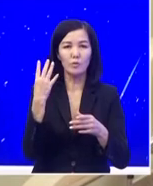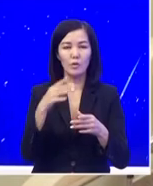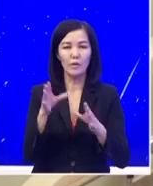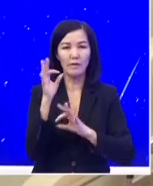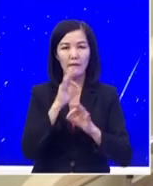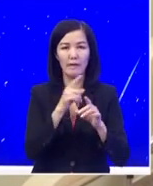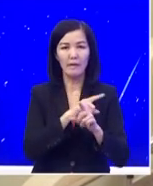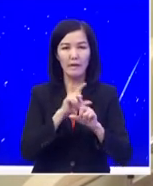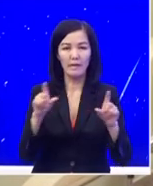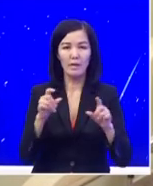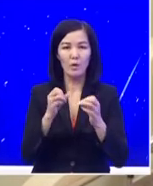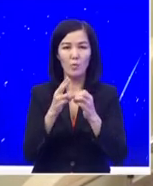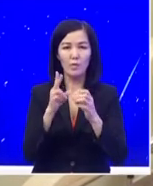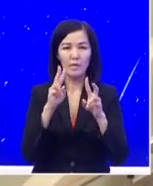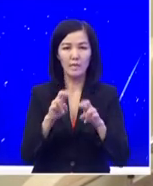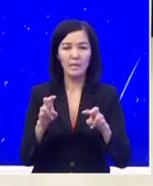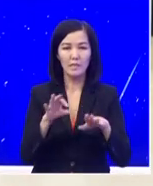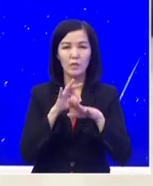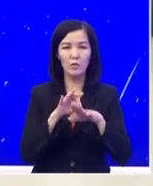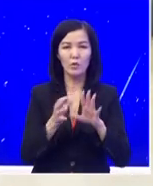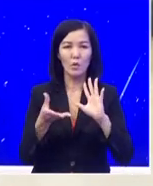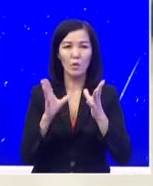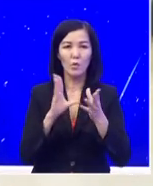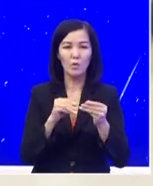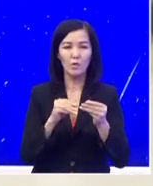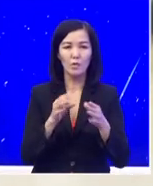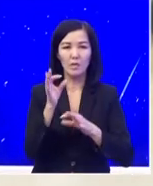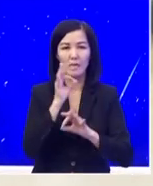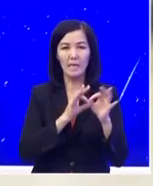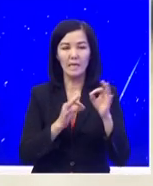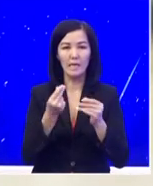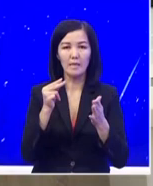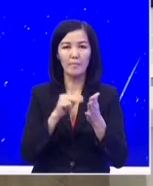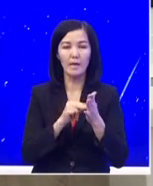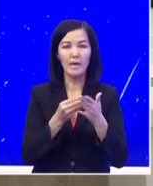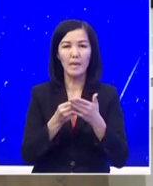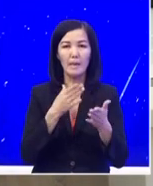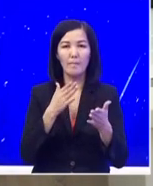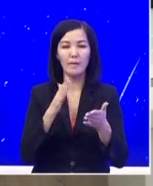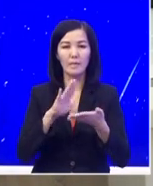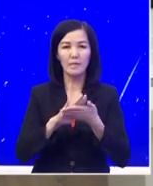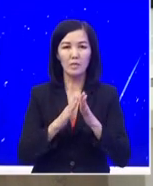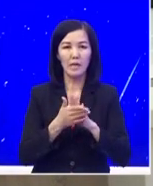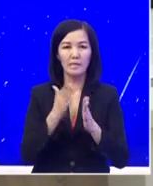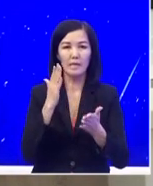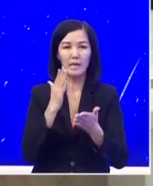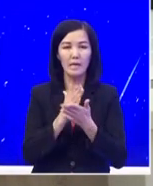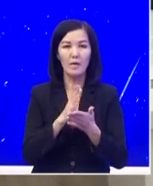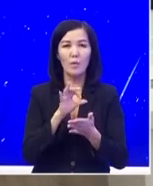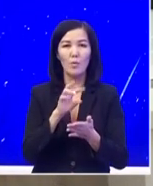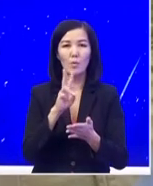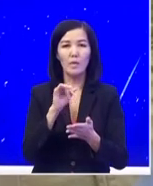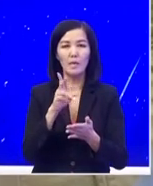қамтитын 12 тексеріс жүргізген. Қорытындысы бойынша дәрілік препараттардың бағасын негізсіз көтеру жағдайы Өтеген Батыр